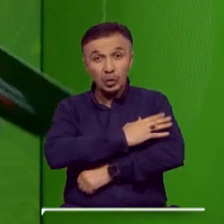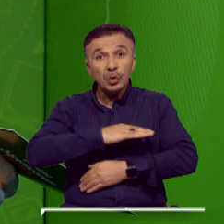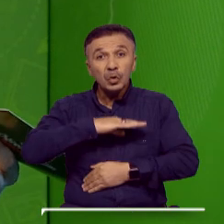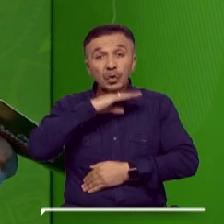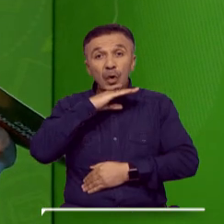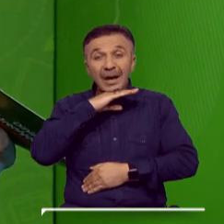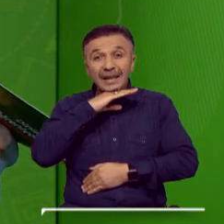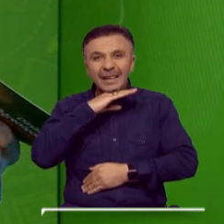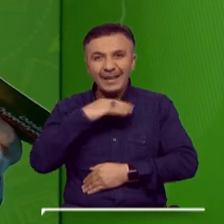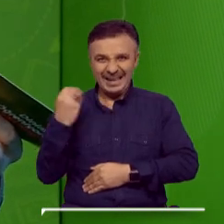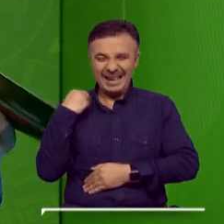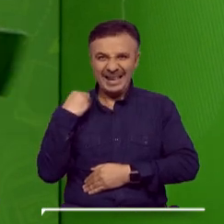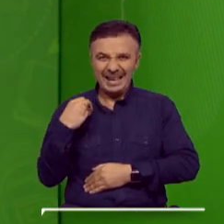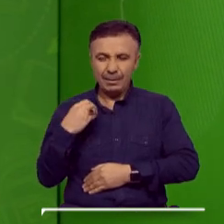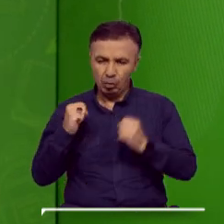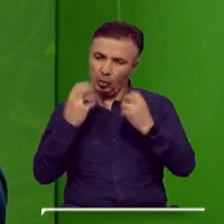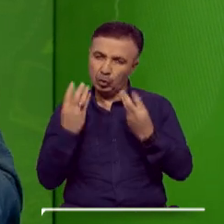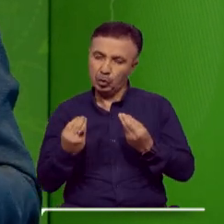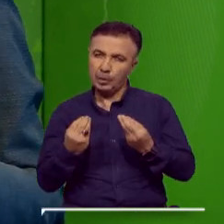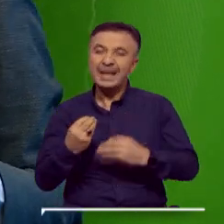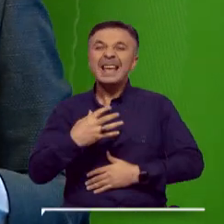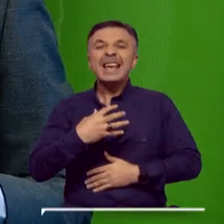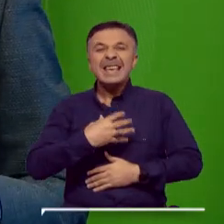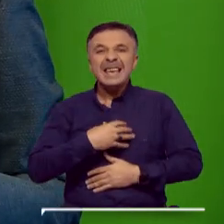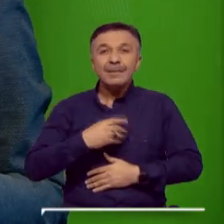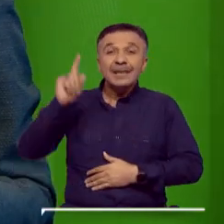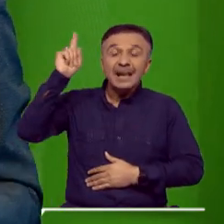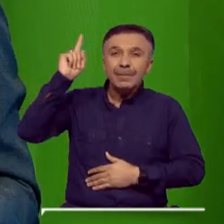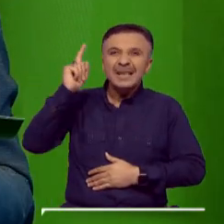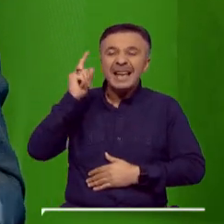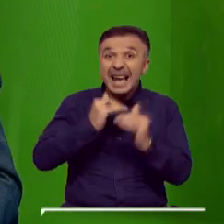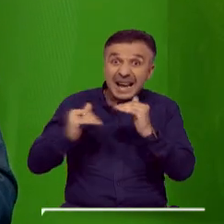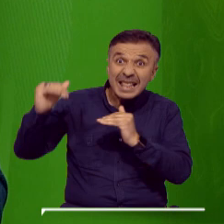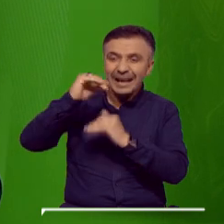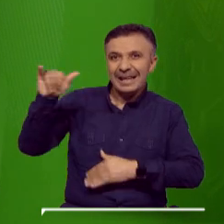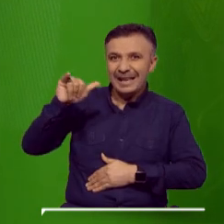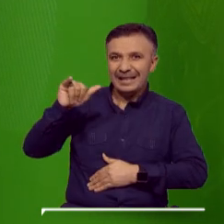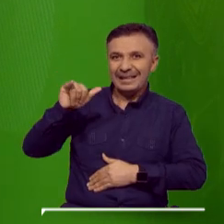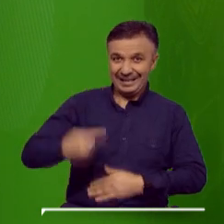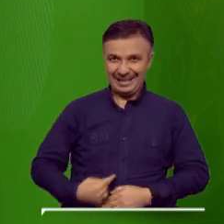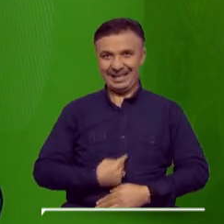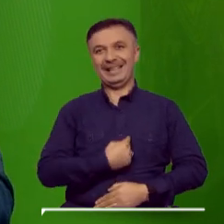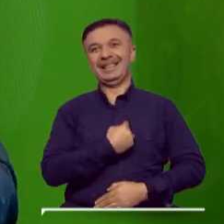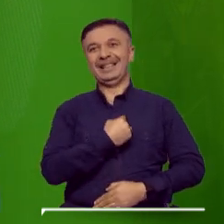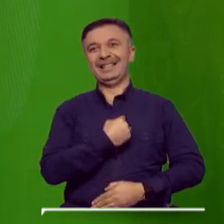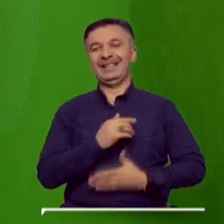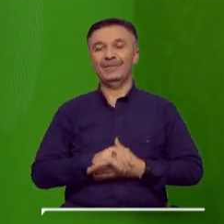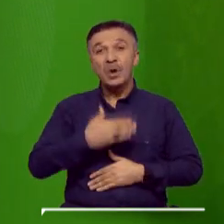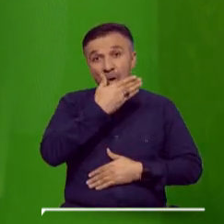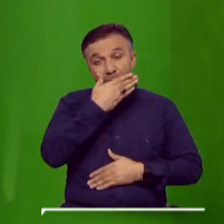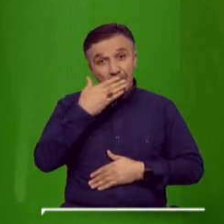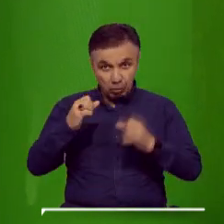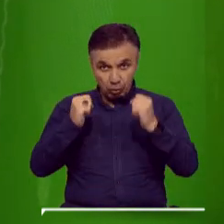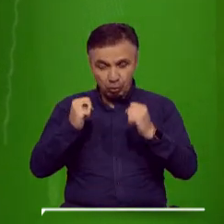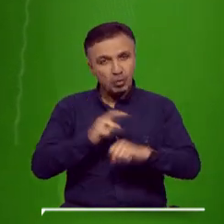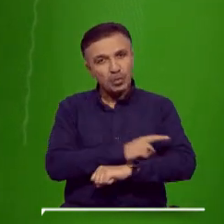ve tazeleniriz. Kendimizi Rabbimize daha da yakın hissederiz. Oruç